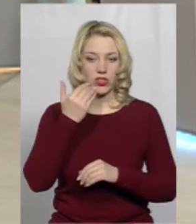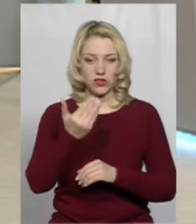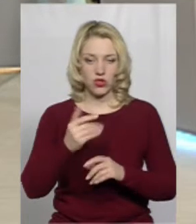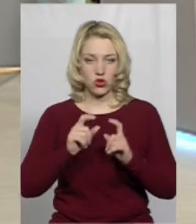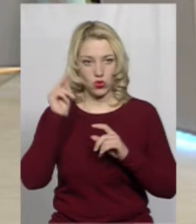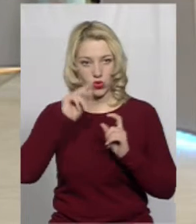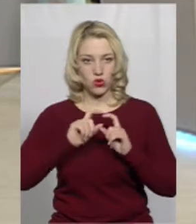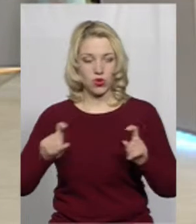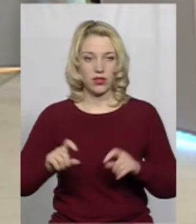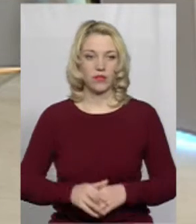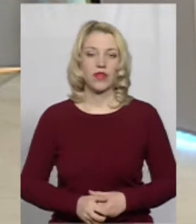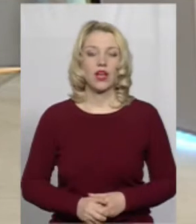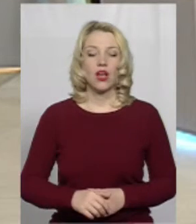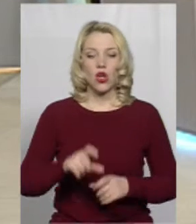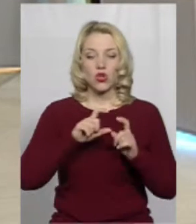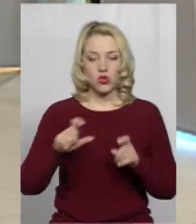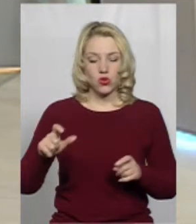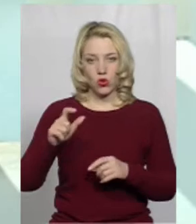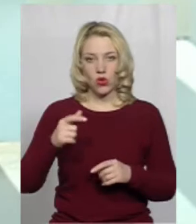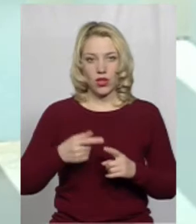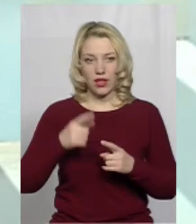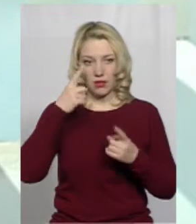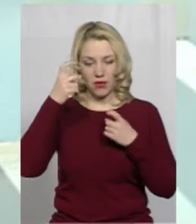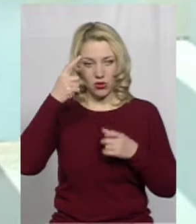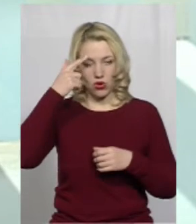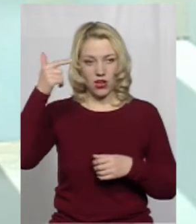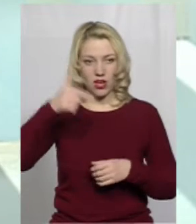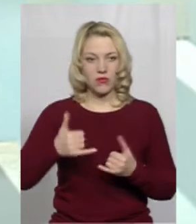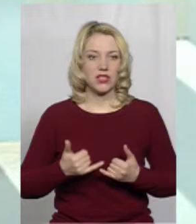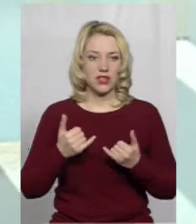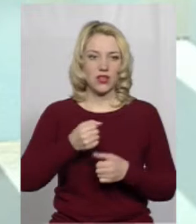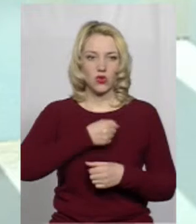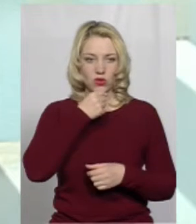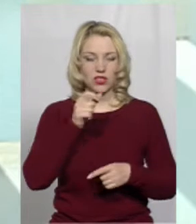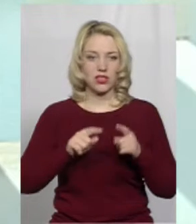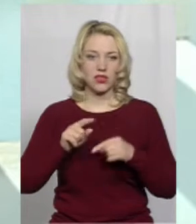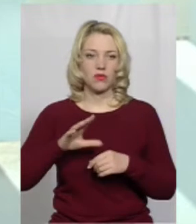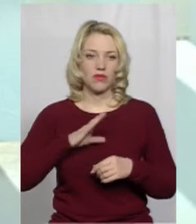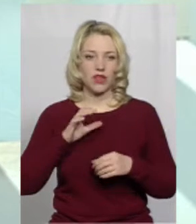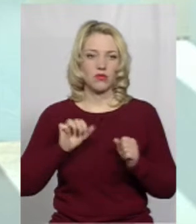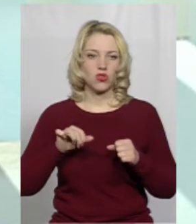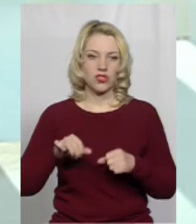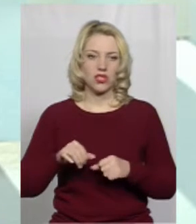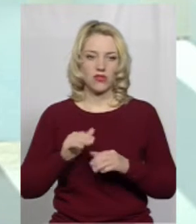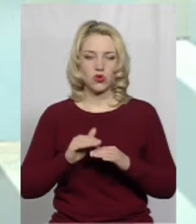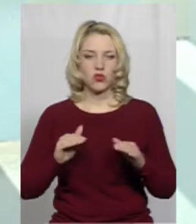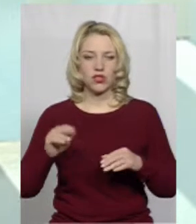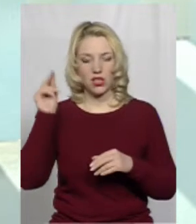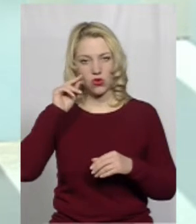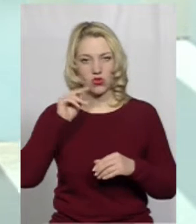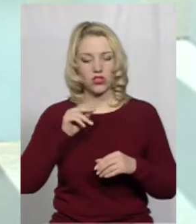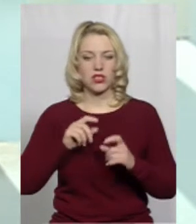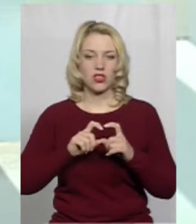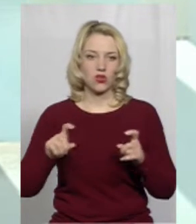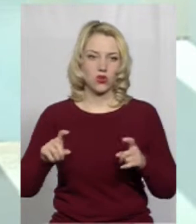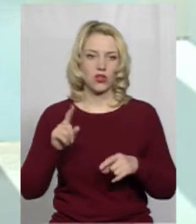школи? Школа медіаграмотності для дорослих. Тому що іноді буває можливість у дітей навчитися в школі. Вже